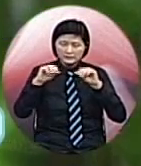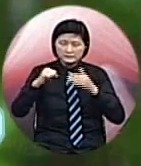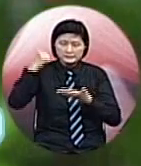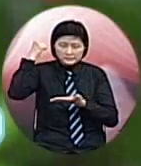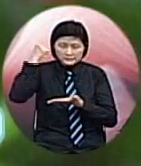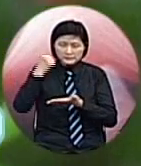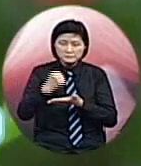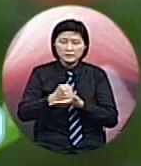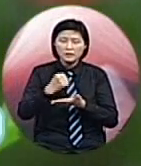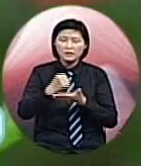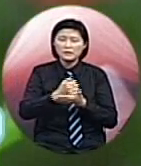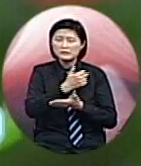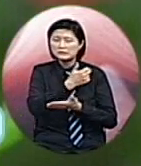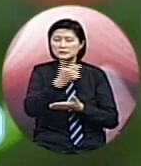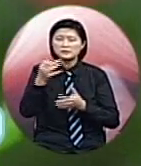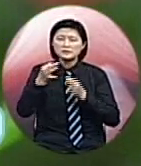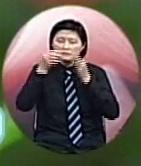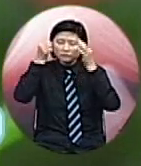부담을 지며